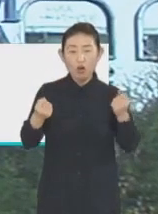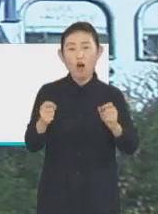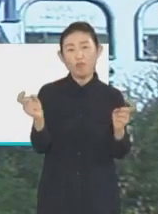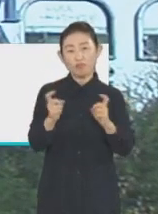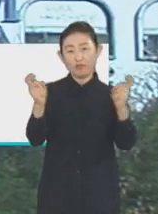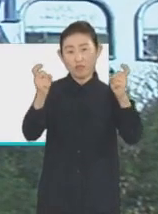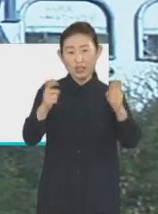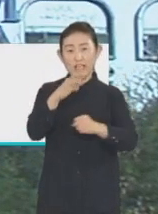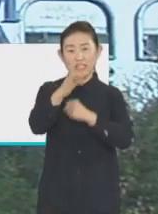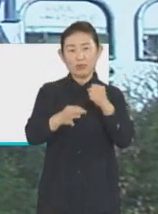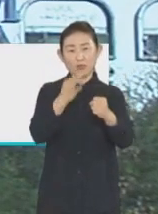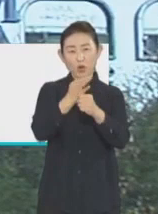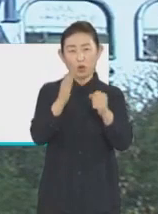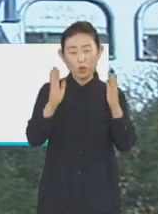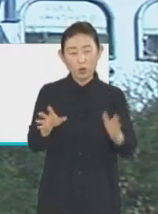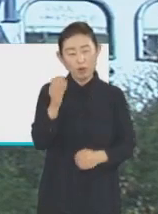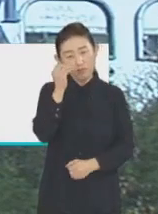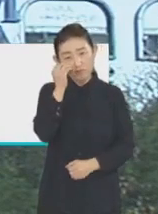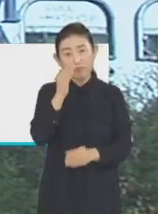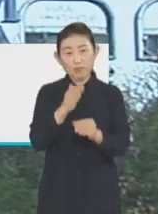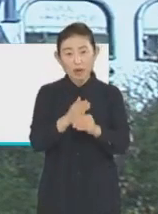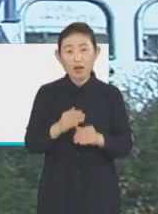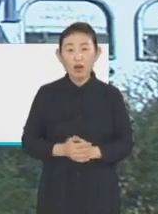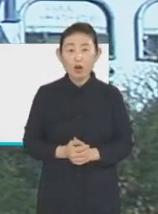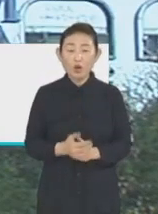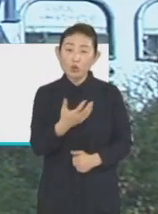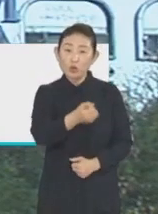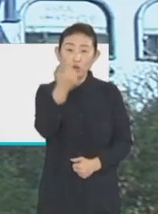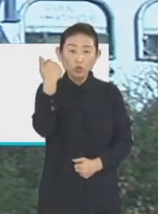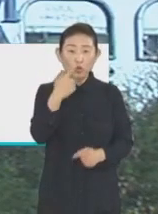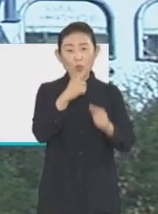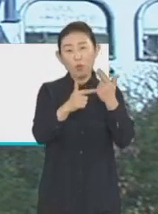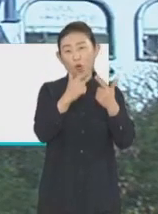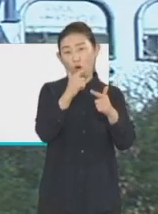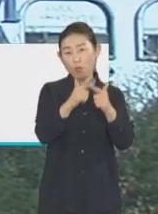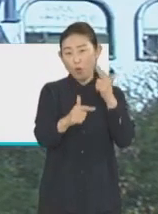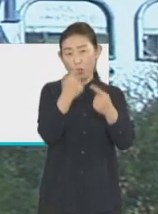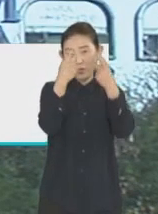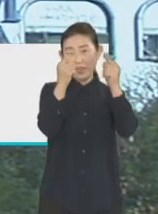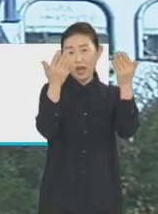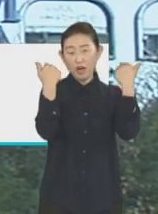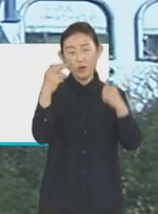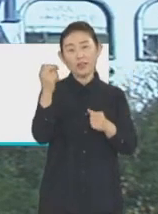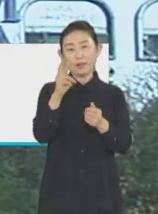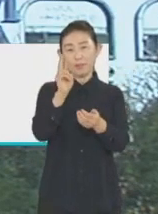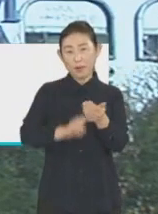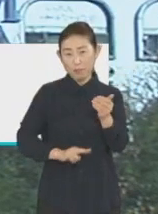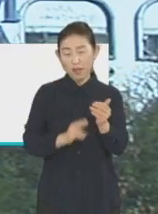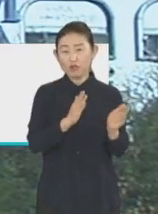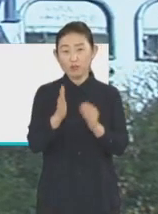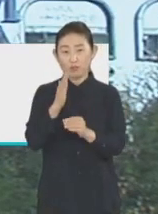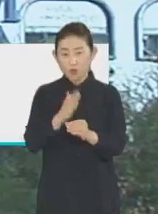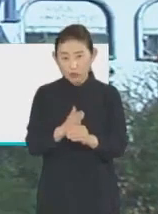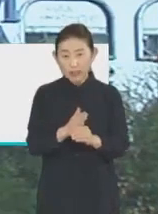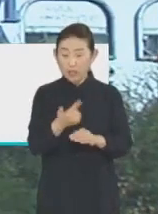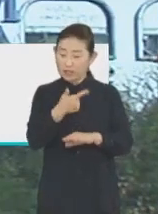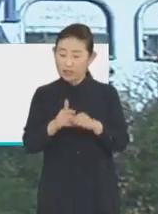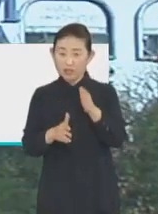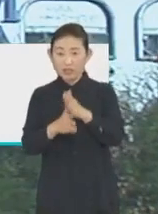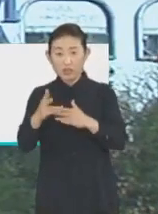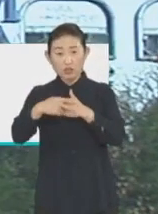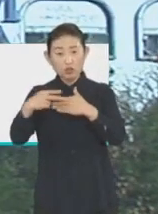10년 넘게 흉물로 방치되고 있습니다. 소유주인 모건대가 올해 재매각 절차를 추진하고 있는데